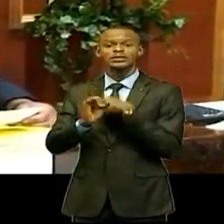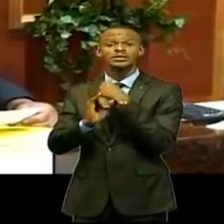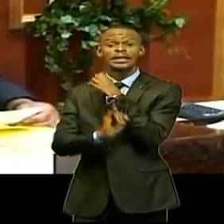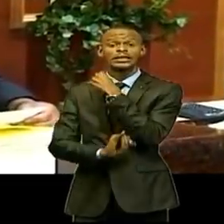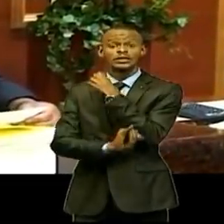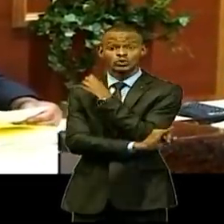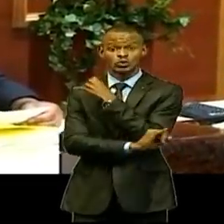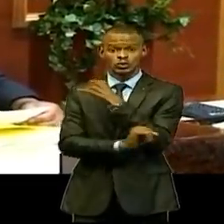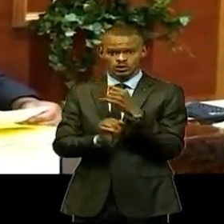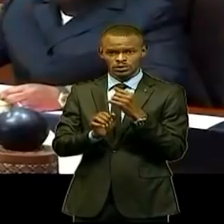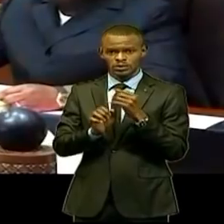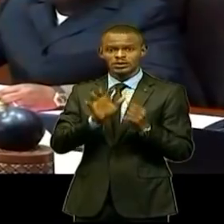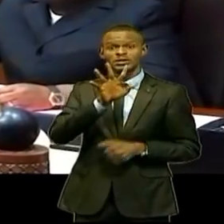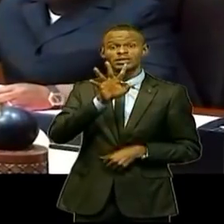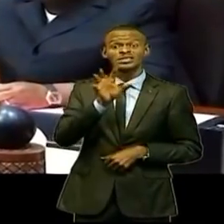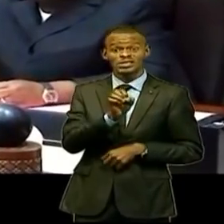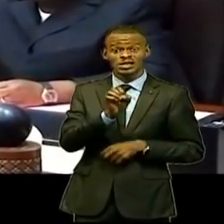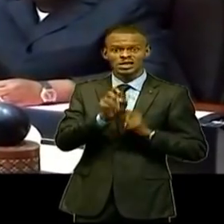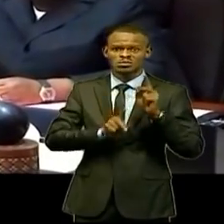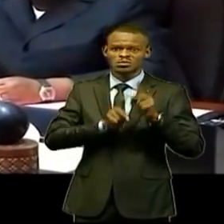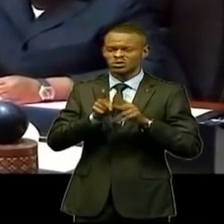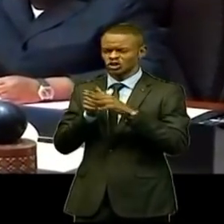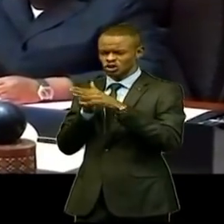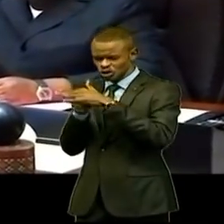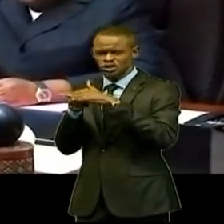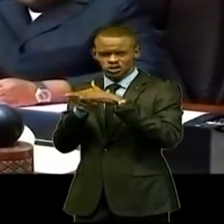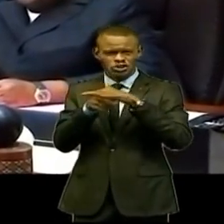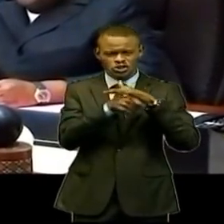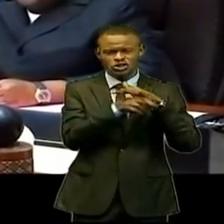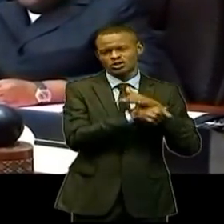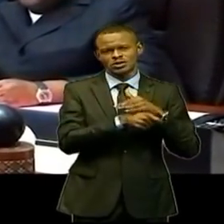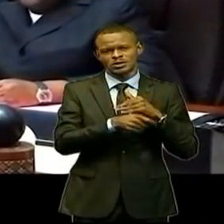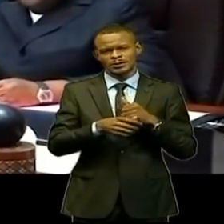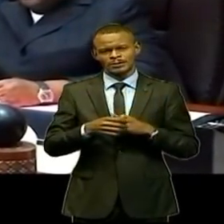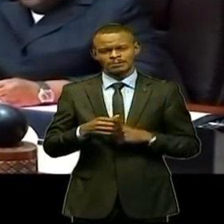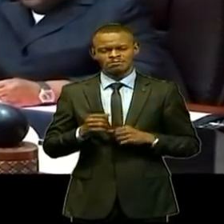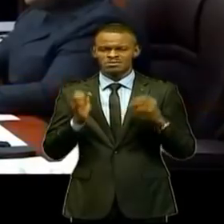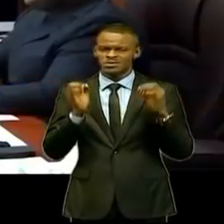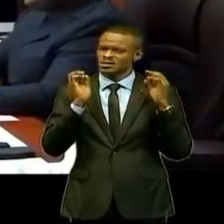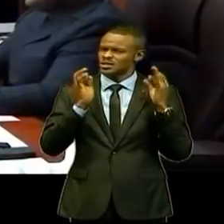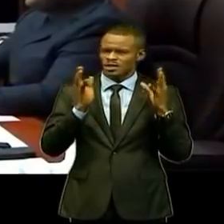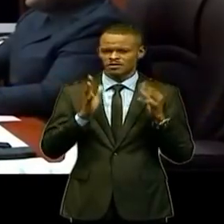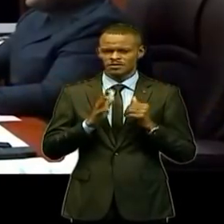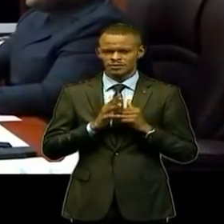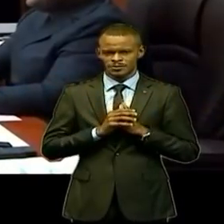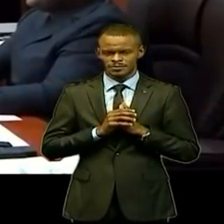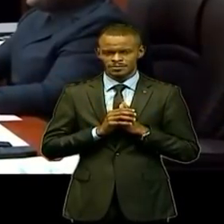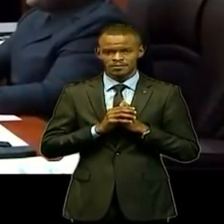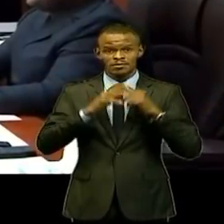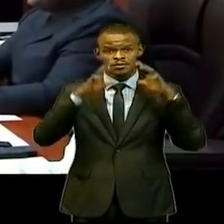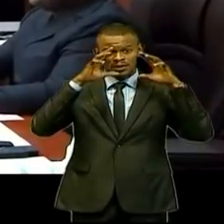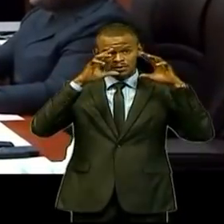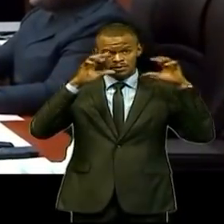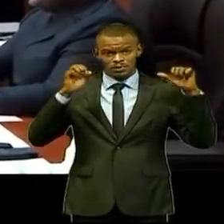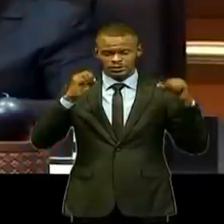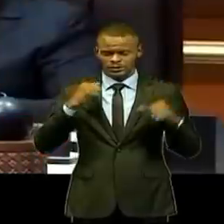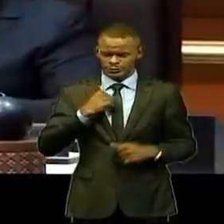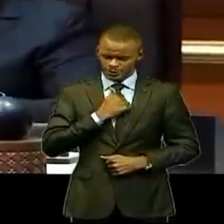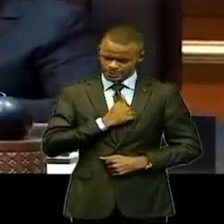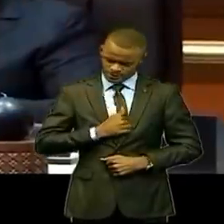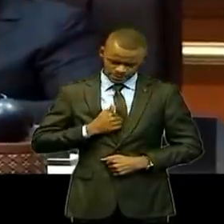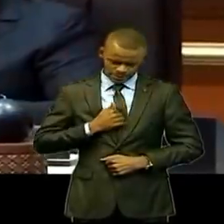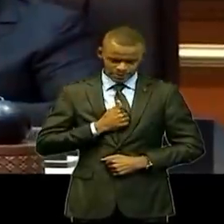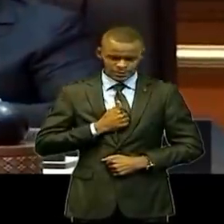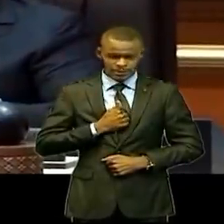Ituri. Au nom de toute la nation, le président de la République a réitéré les condoléances les plus attristées à l'endroit